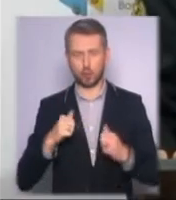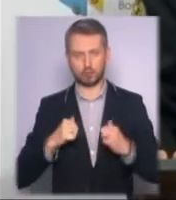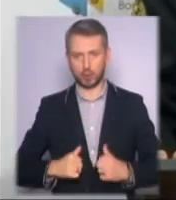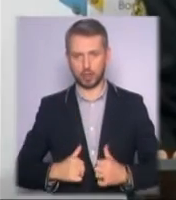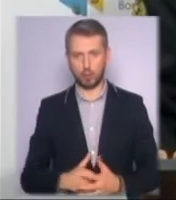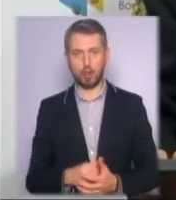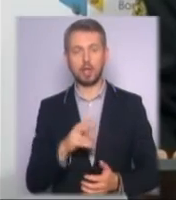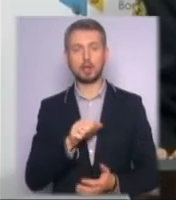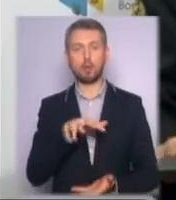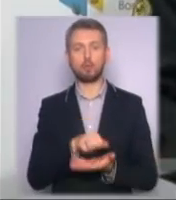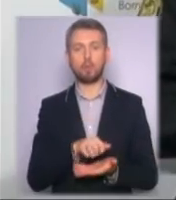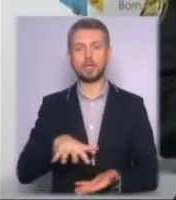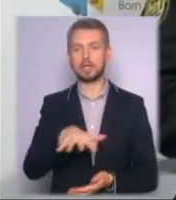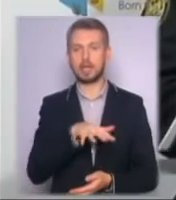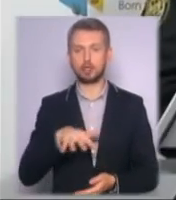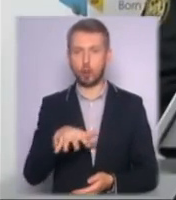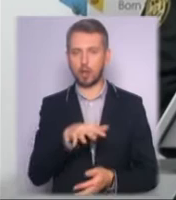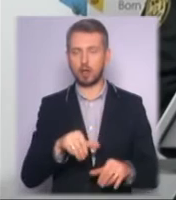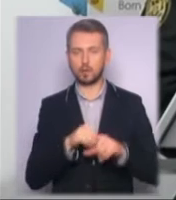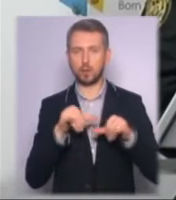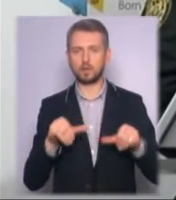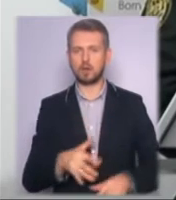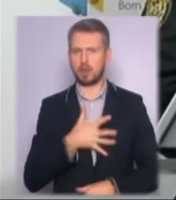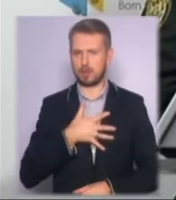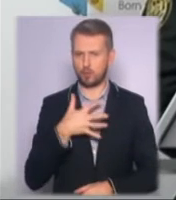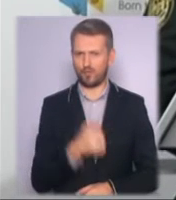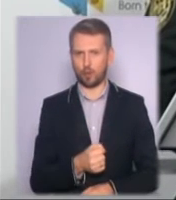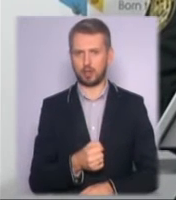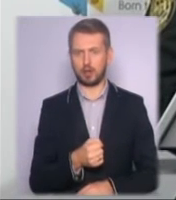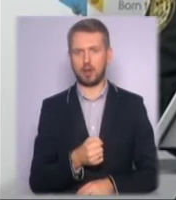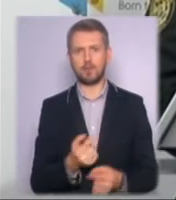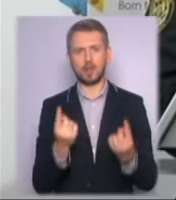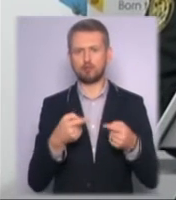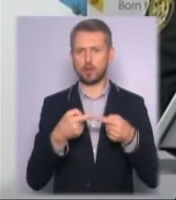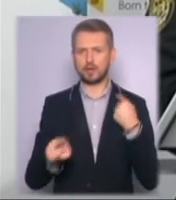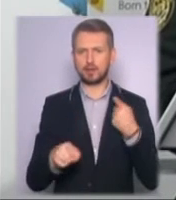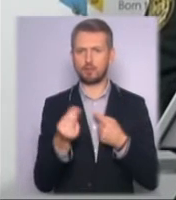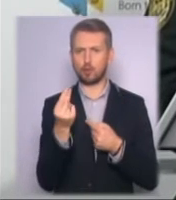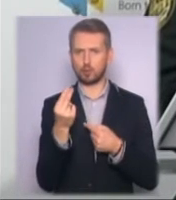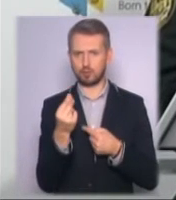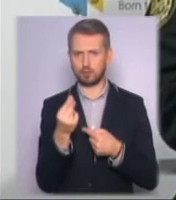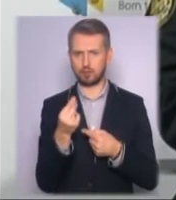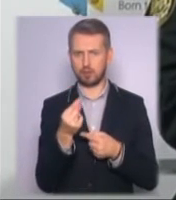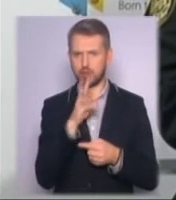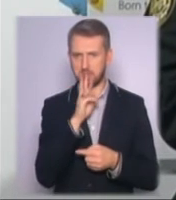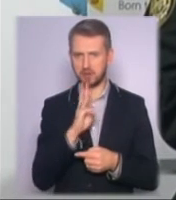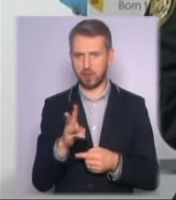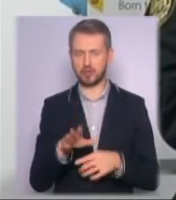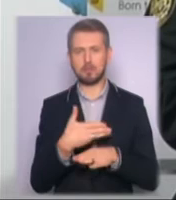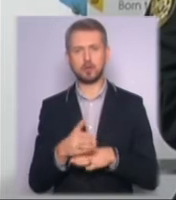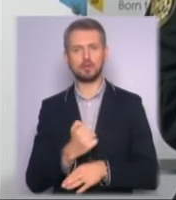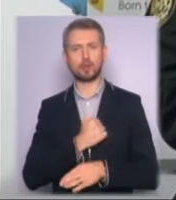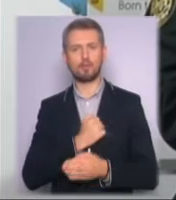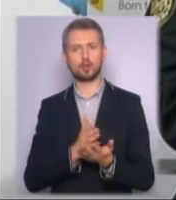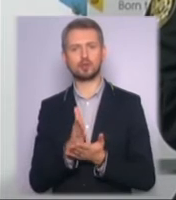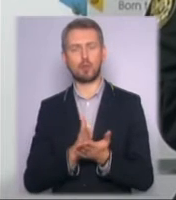На окупованих територіях зростає невдоволення значною різницею у грошовому забезпеченні між військовослужбовцями